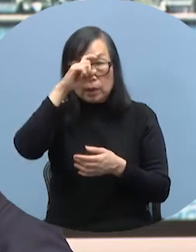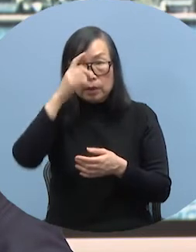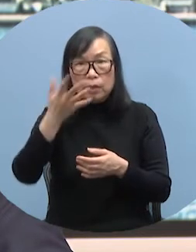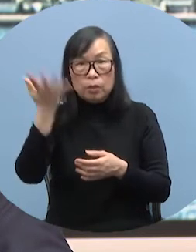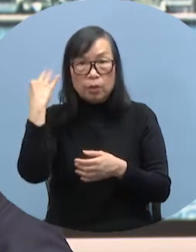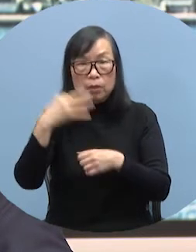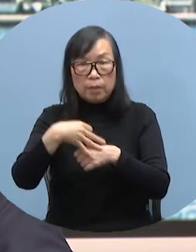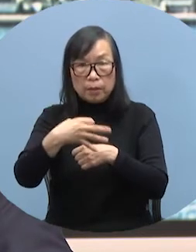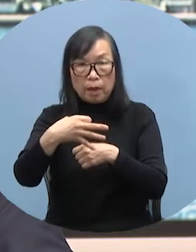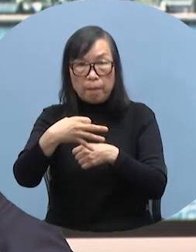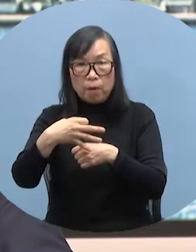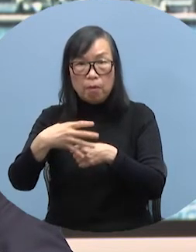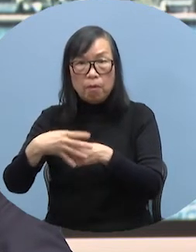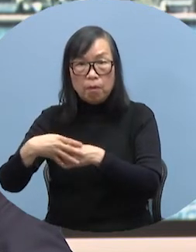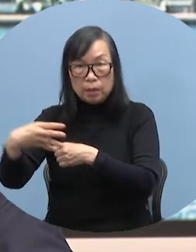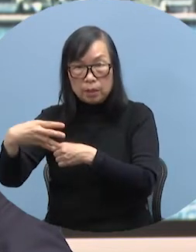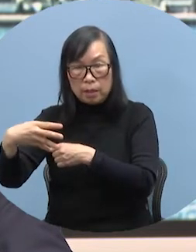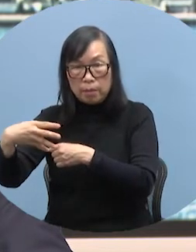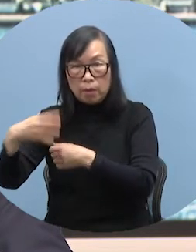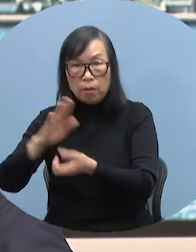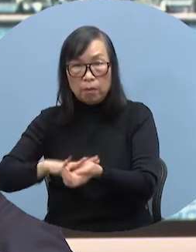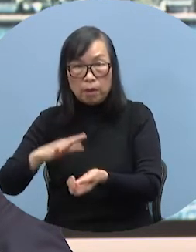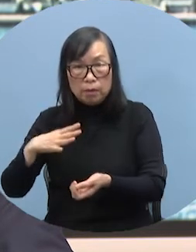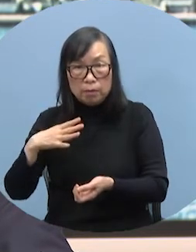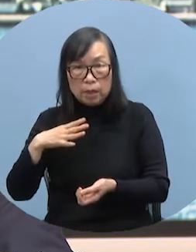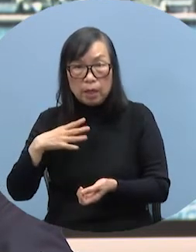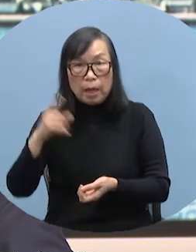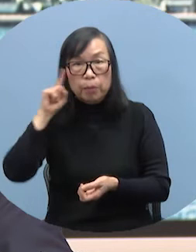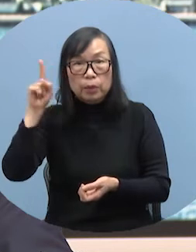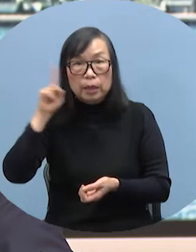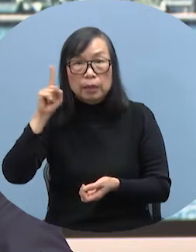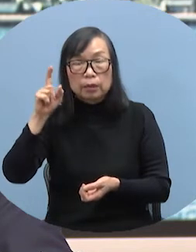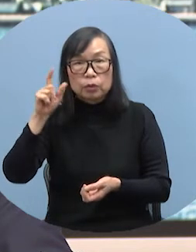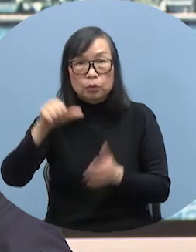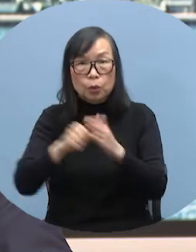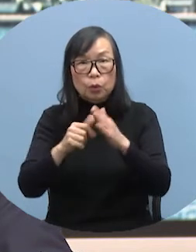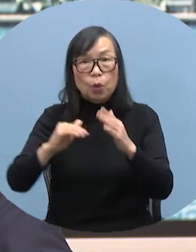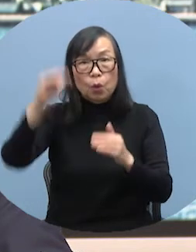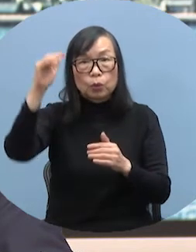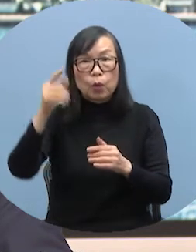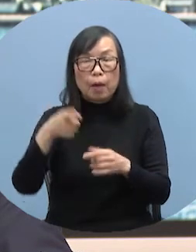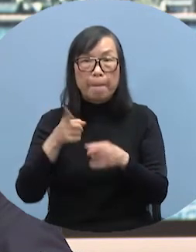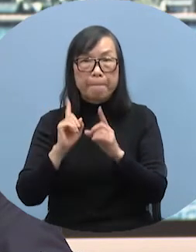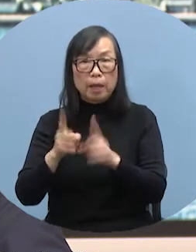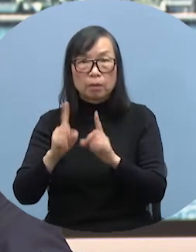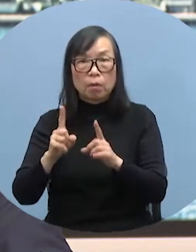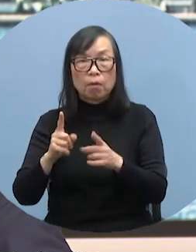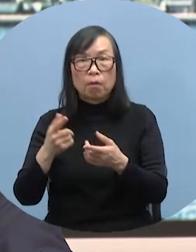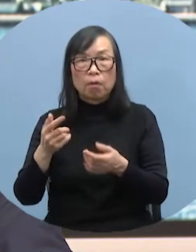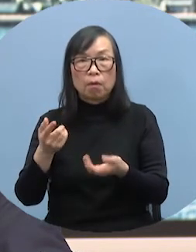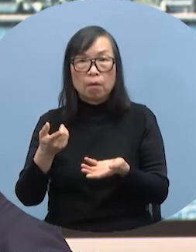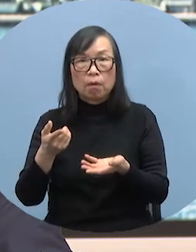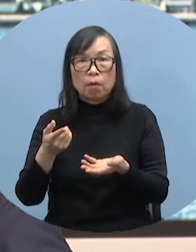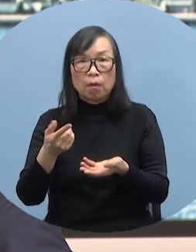得即係上兩波咧，第三波同埋第四波咧，每一日即係最高個數字咧，都係即係大概